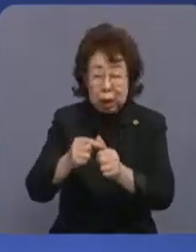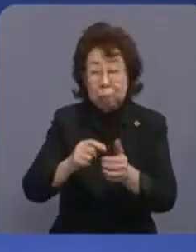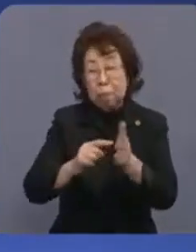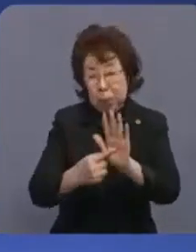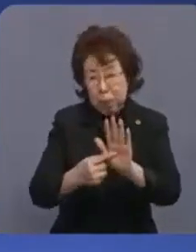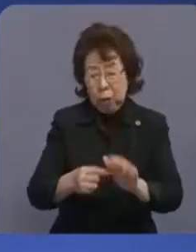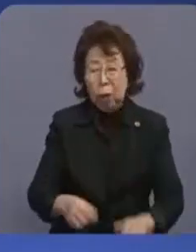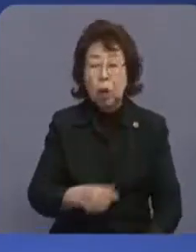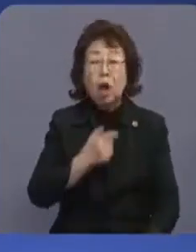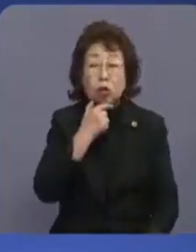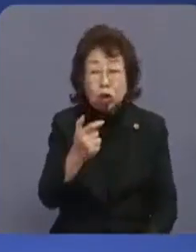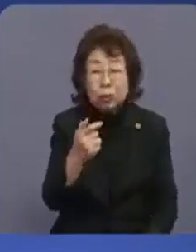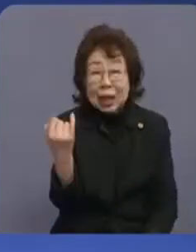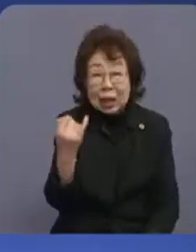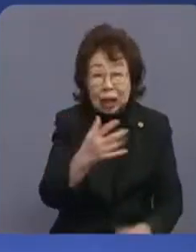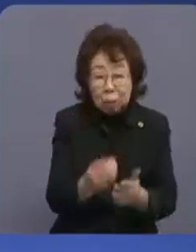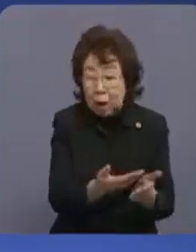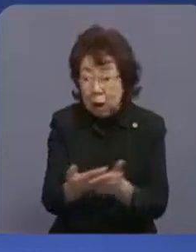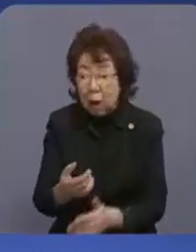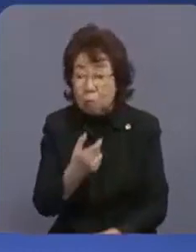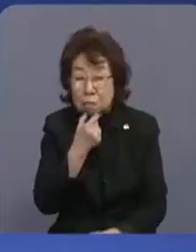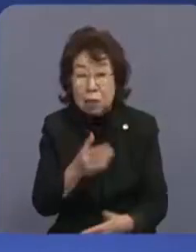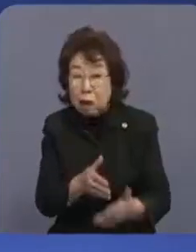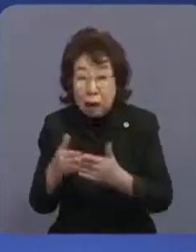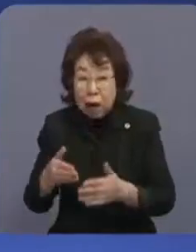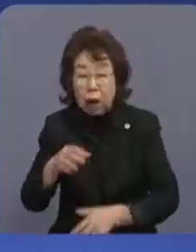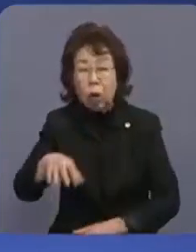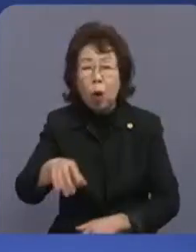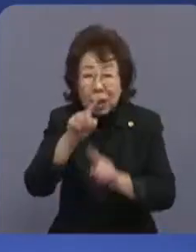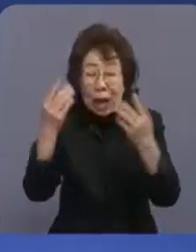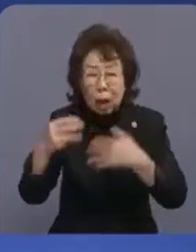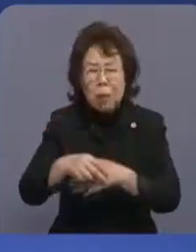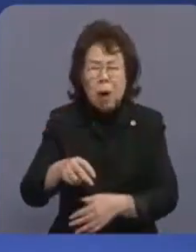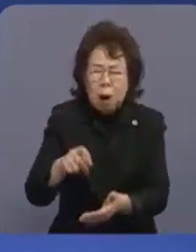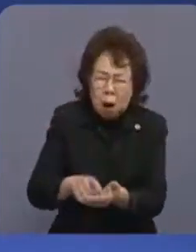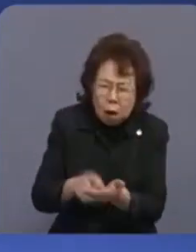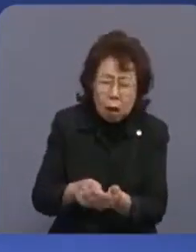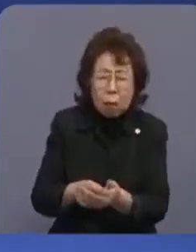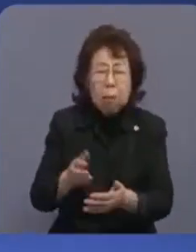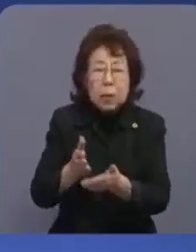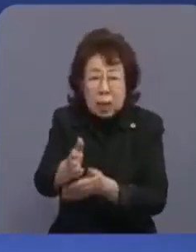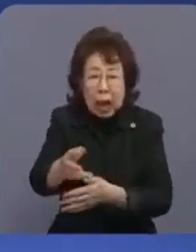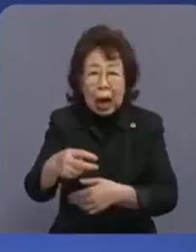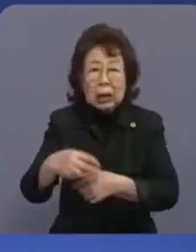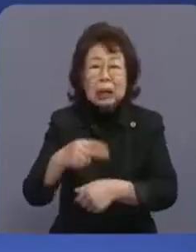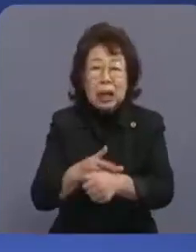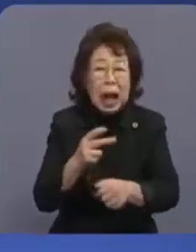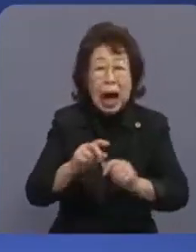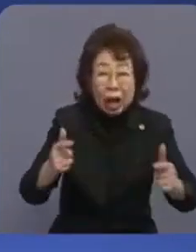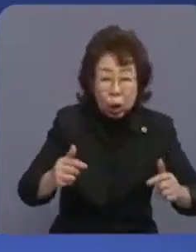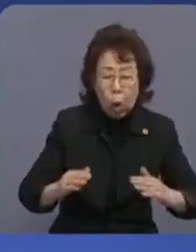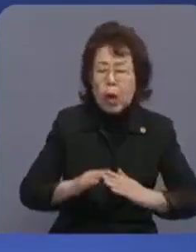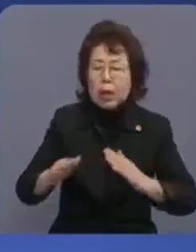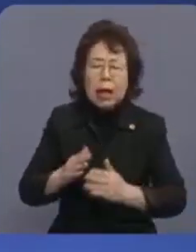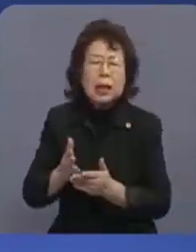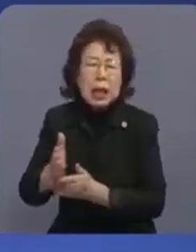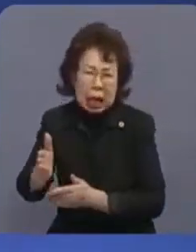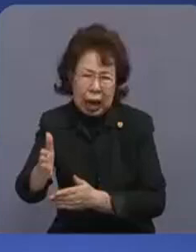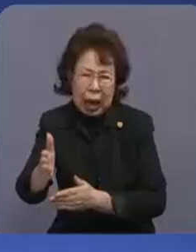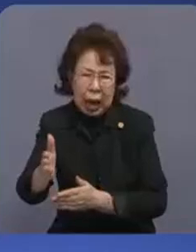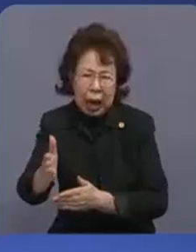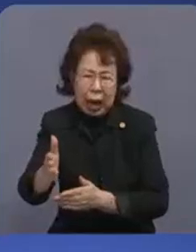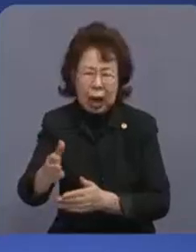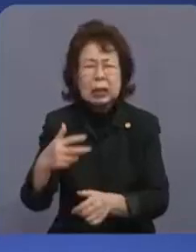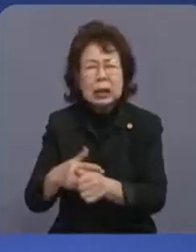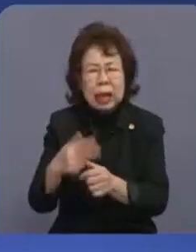응급식품 여성이 수용을 거부당한 대학 병원도 당시에 응급의학과 전문의가 아니라 가정의학과 전문의가 응급실 당직